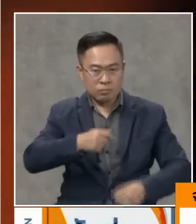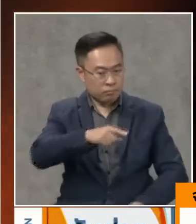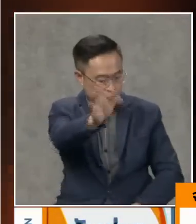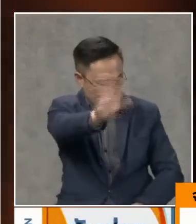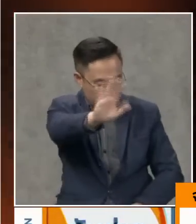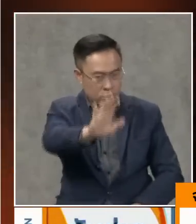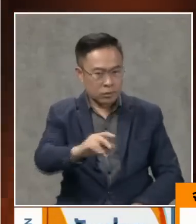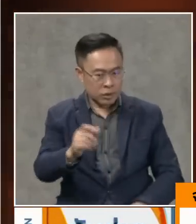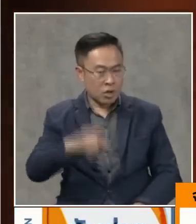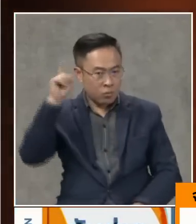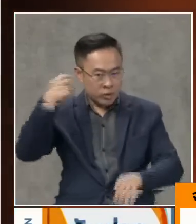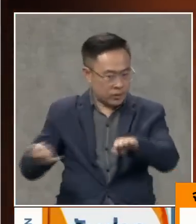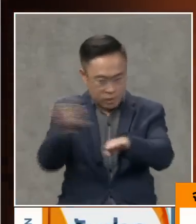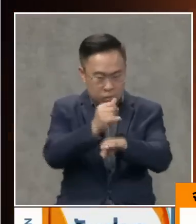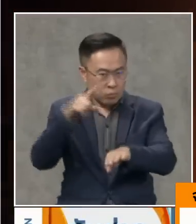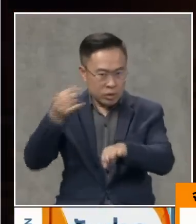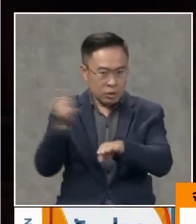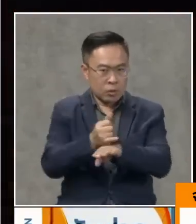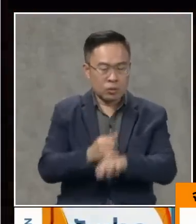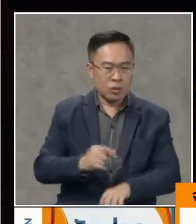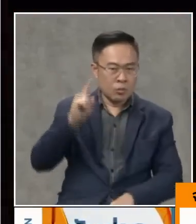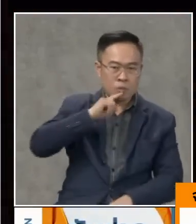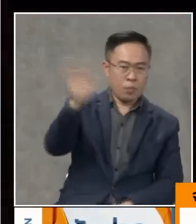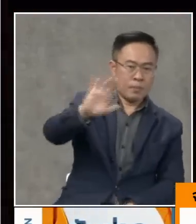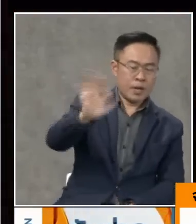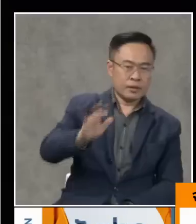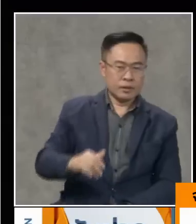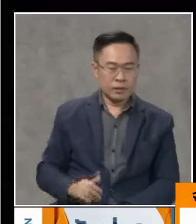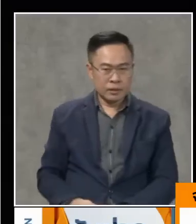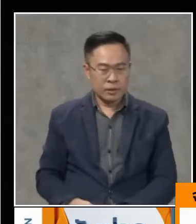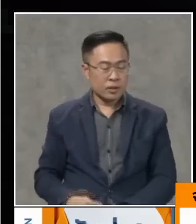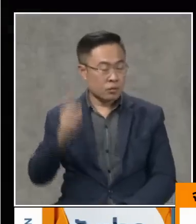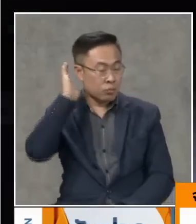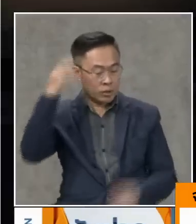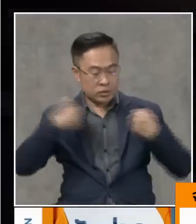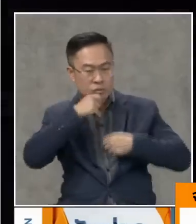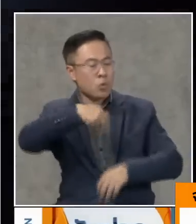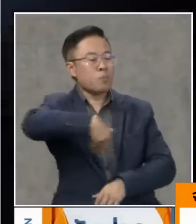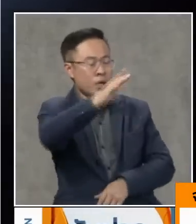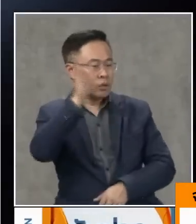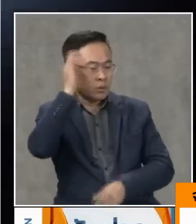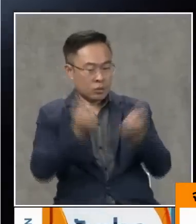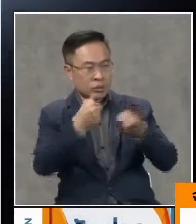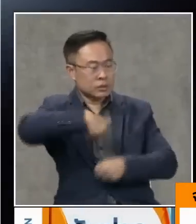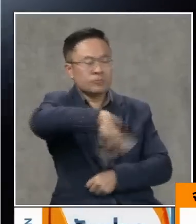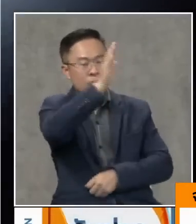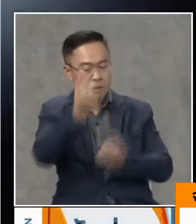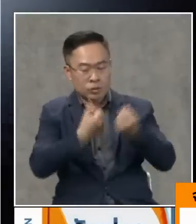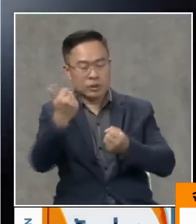ถพูดไม่รู้เรื่องเลยไปเลยพี่ไปเลยไปเลยไปเล